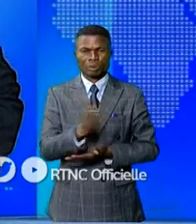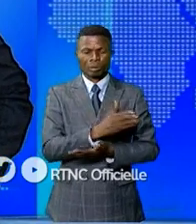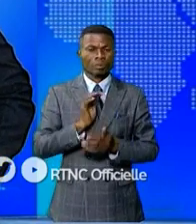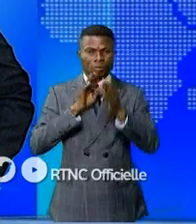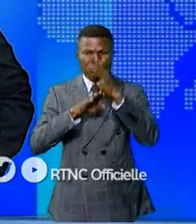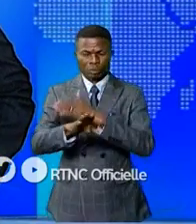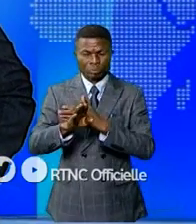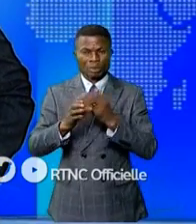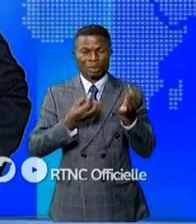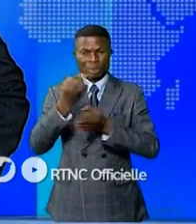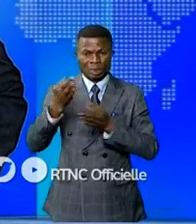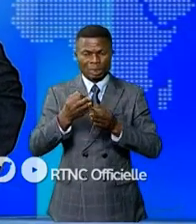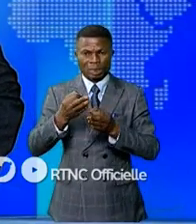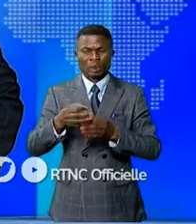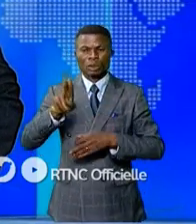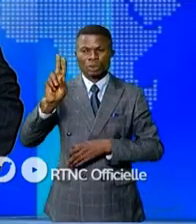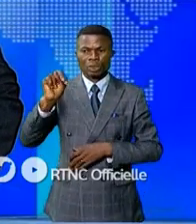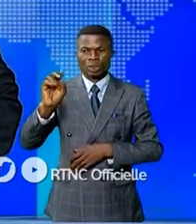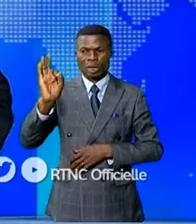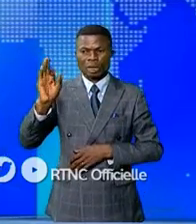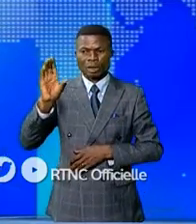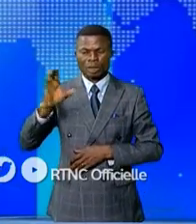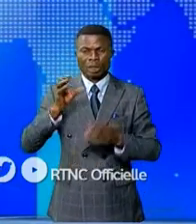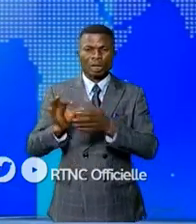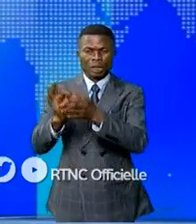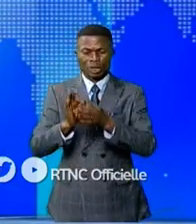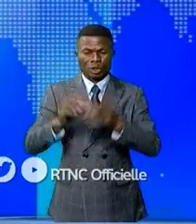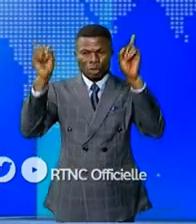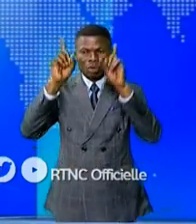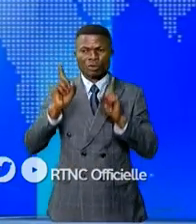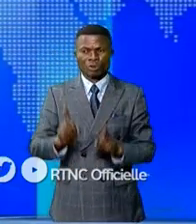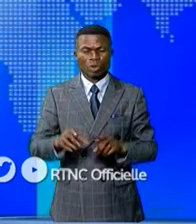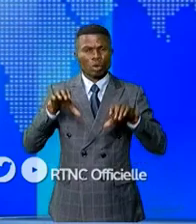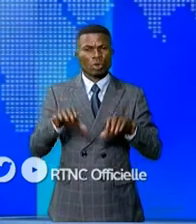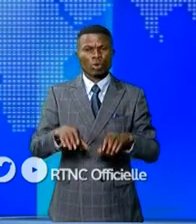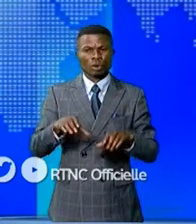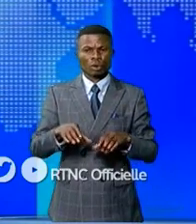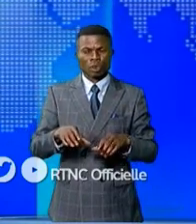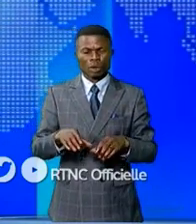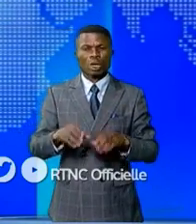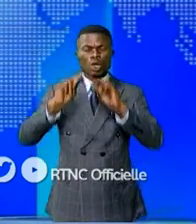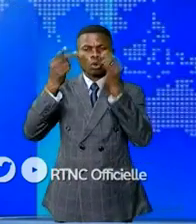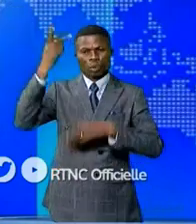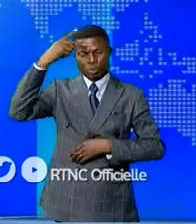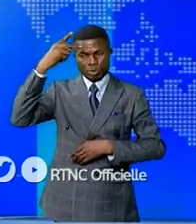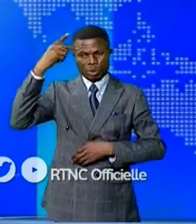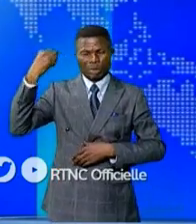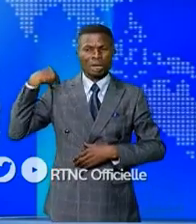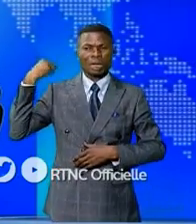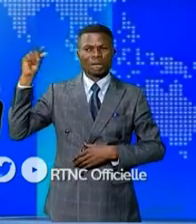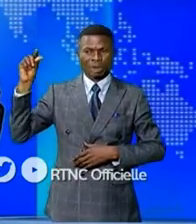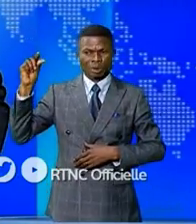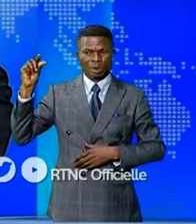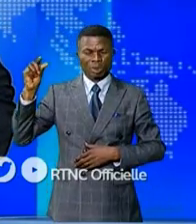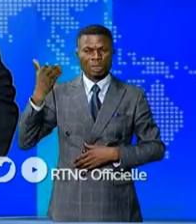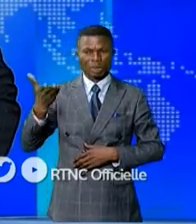adhésion de taille au sein de l'UNAFEC, entendez Union nationale des fédéralistes du Congo, parti cher à Antoine Gabriel Kyungu ou